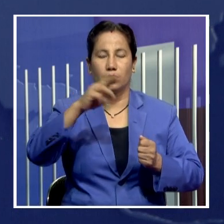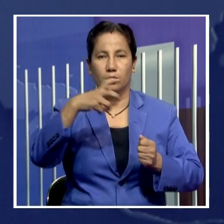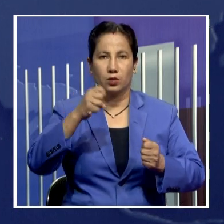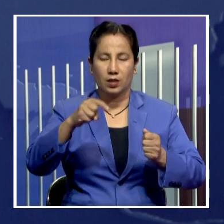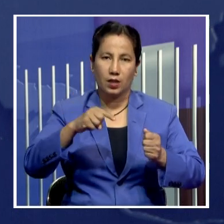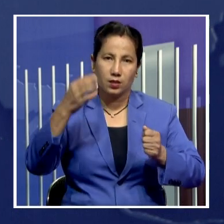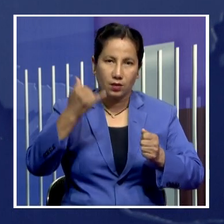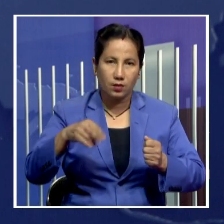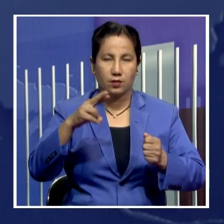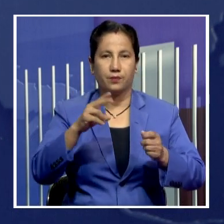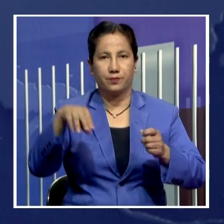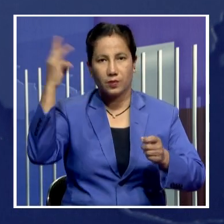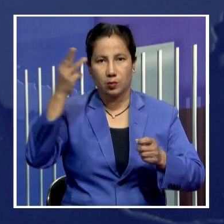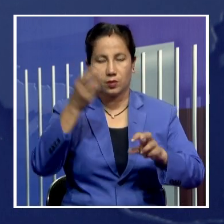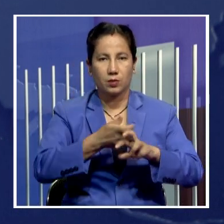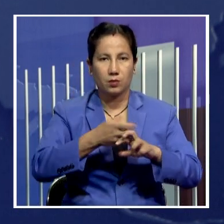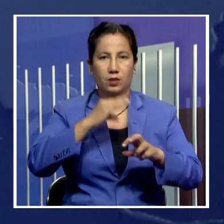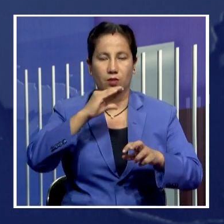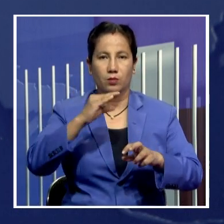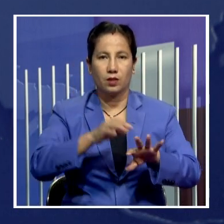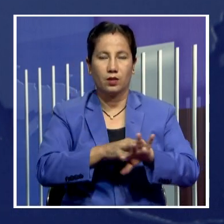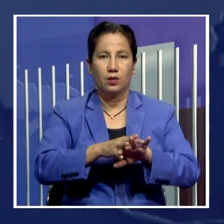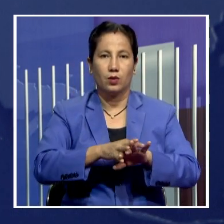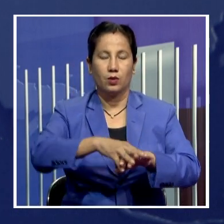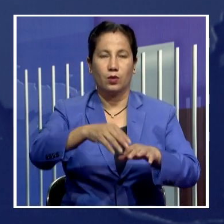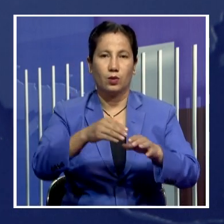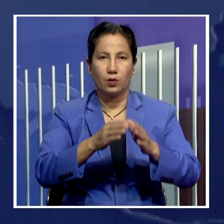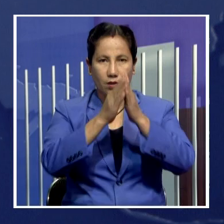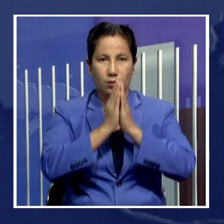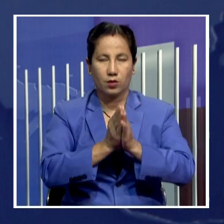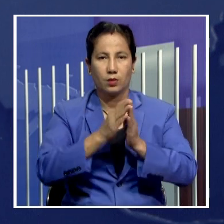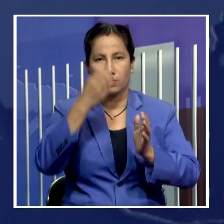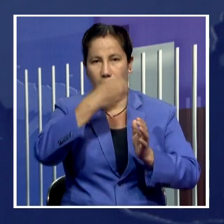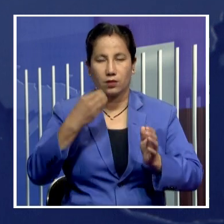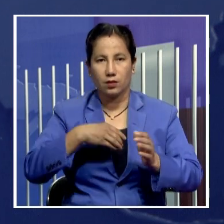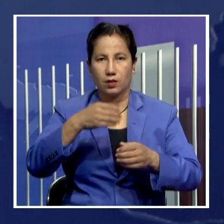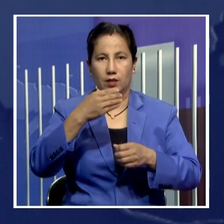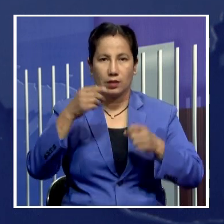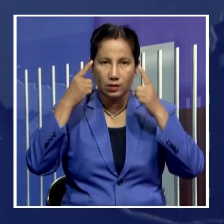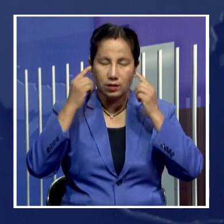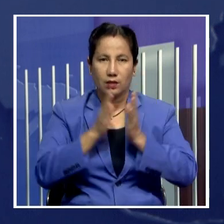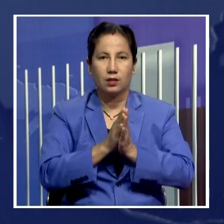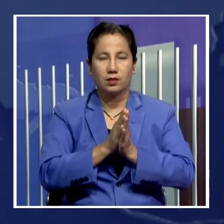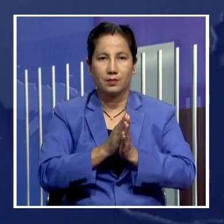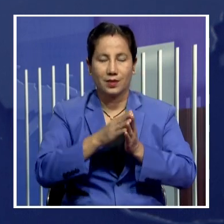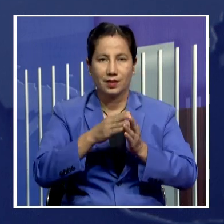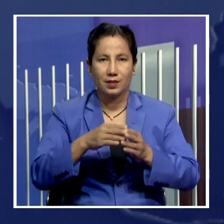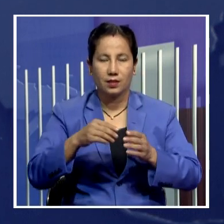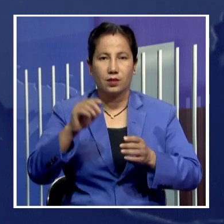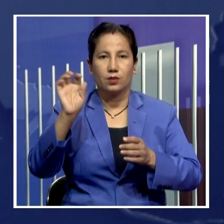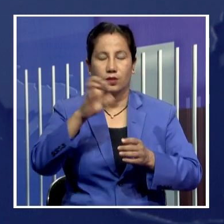छ। मौसम प्रतिकूल भए पनि युवाहरूले दुर्गा भवानीका साथै गणेश, लक्ष्मी, सरस्वती, शिवजी लगायतका देवी